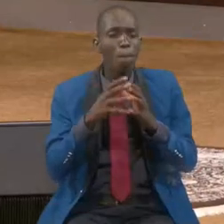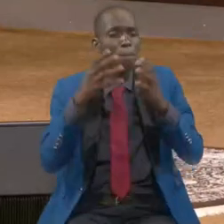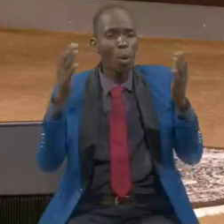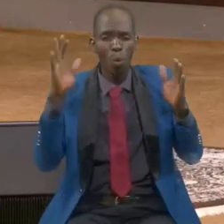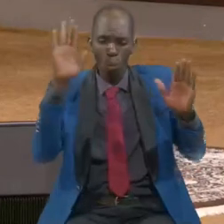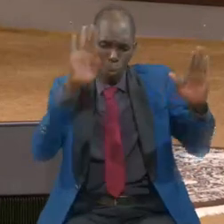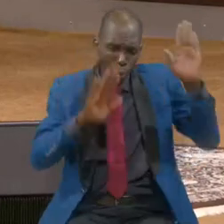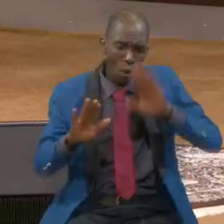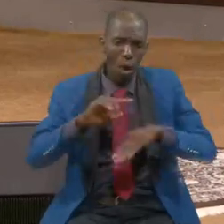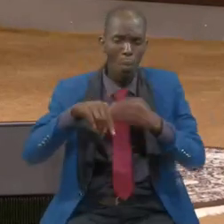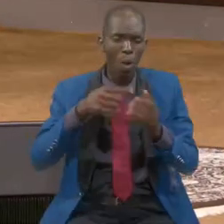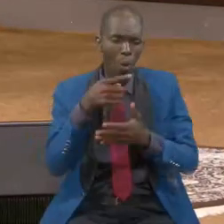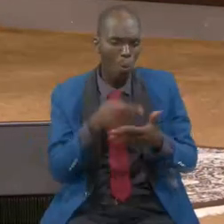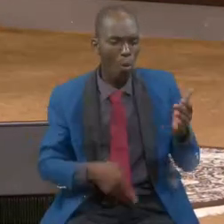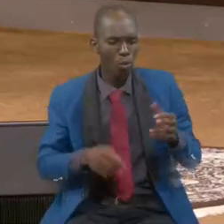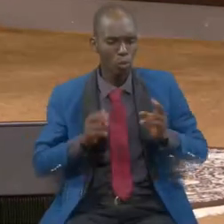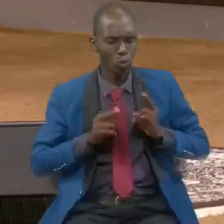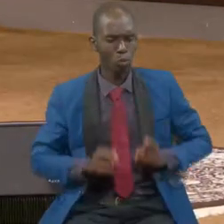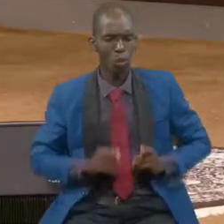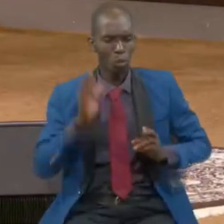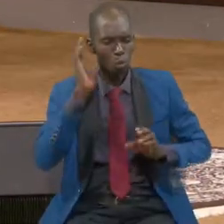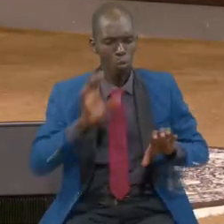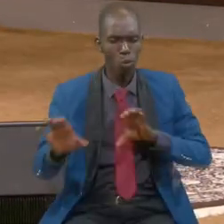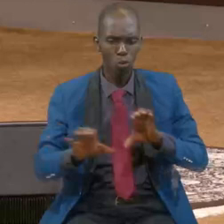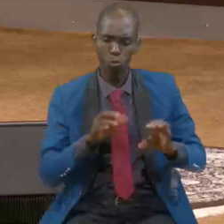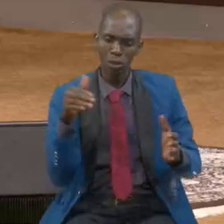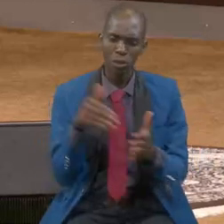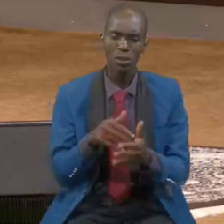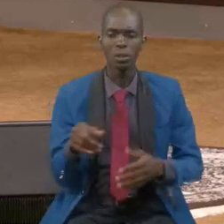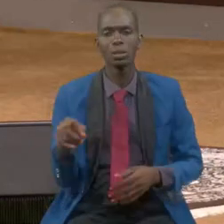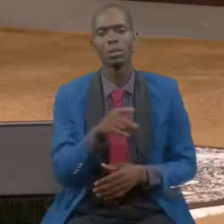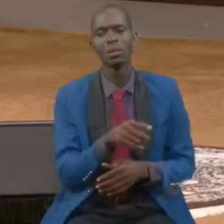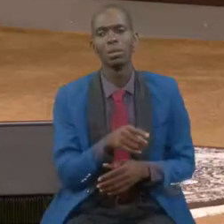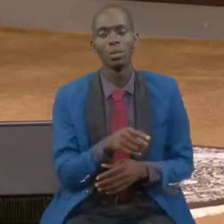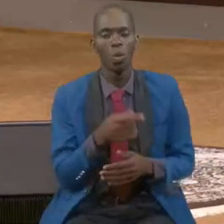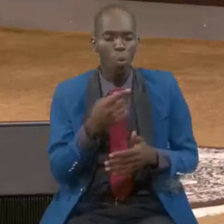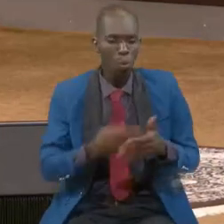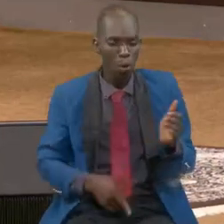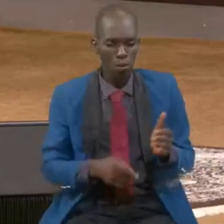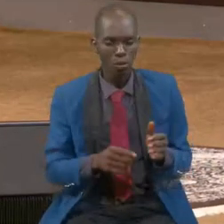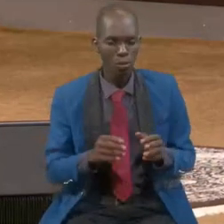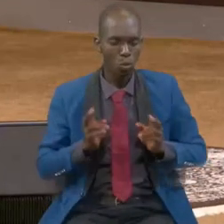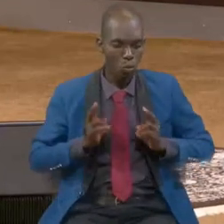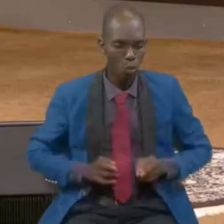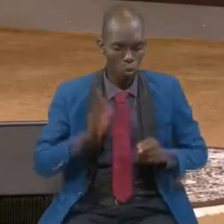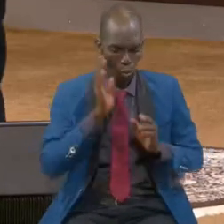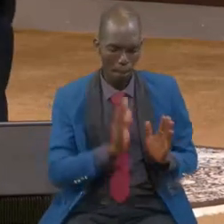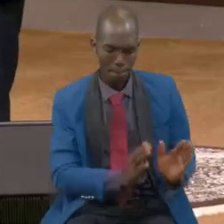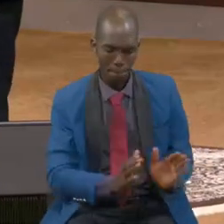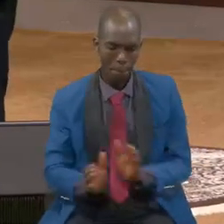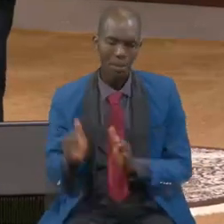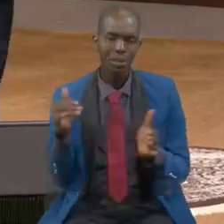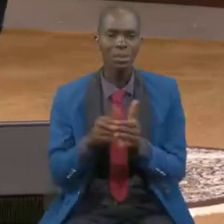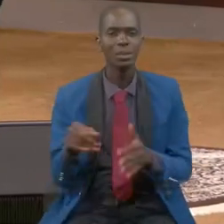qui s'inquiètent de ce que l'homme leur fera et ce que l'homme planifierait contre eux.